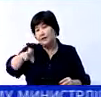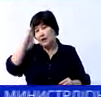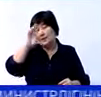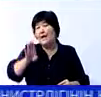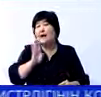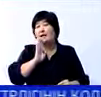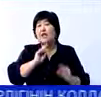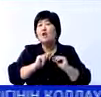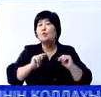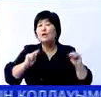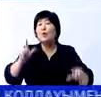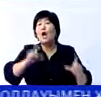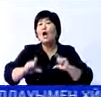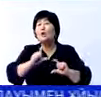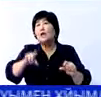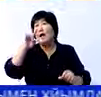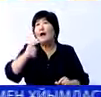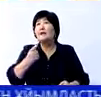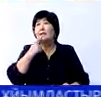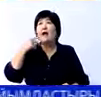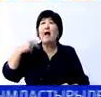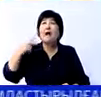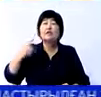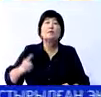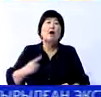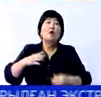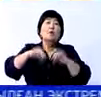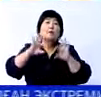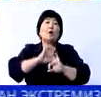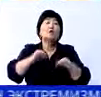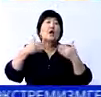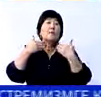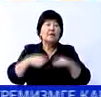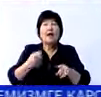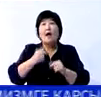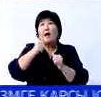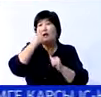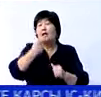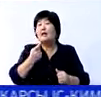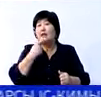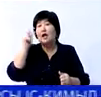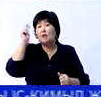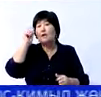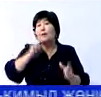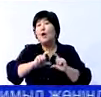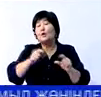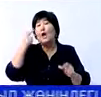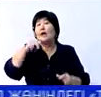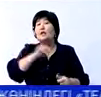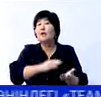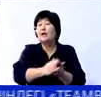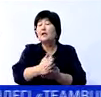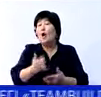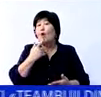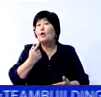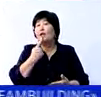мемлекеттік қыздар педагогикалық институтын қазақ тілі мен әдебиеті мамандығы бойынша үздік бітірді. Әр жылдары тіл білімі институтында ғылыми қызметкер,